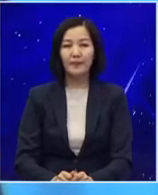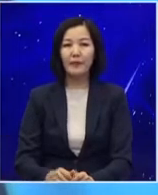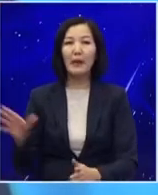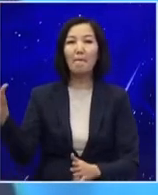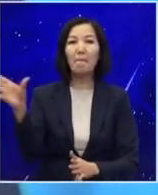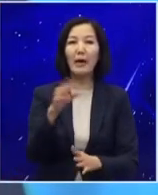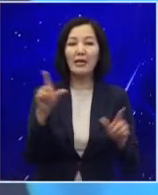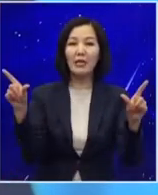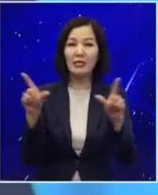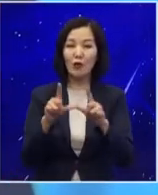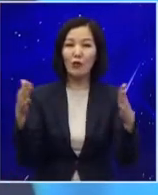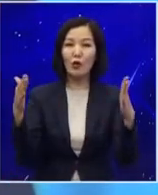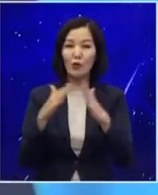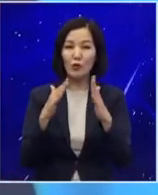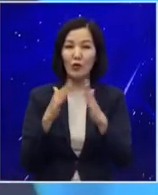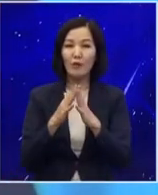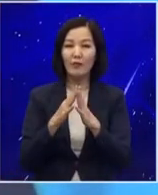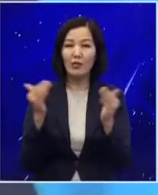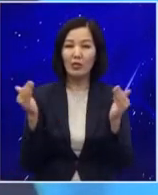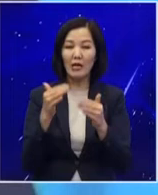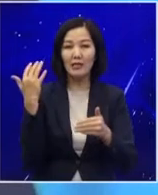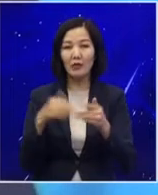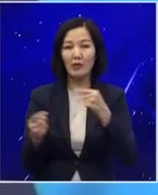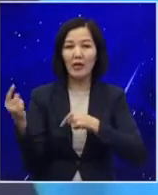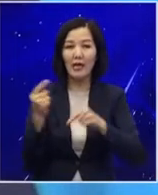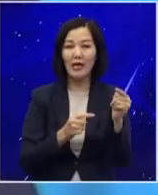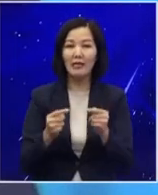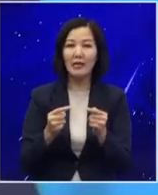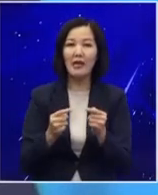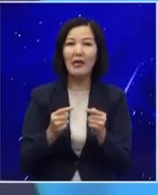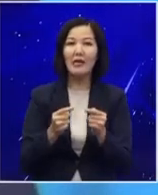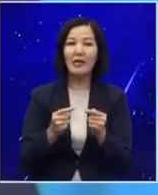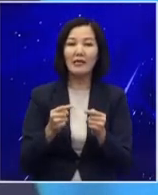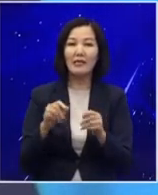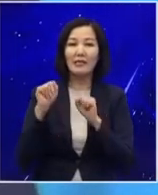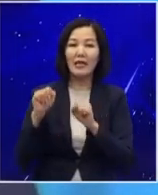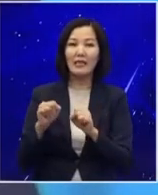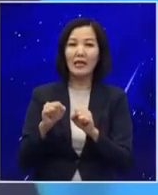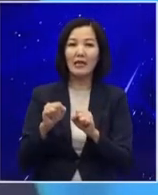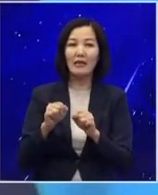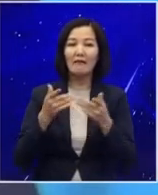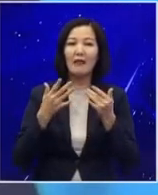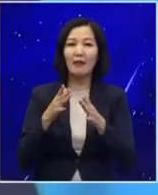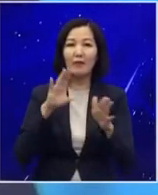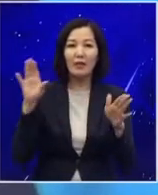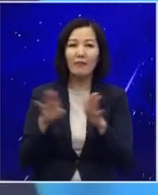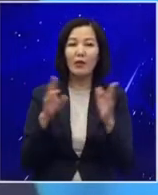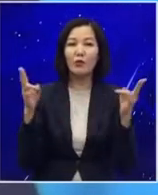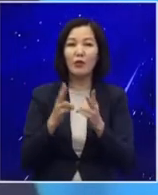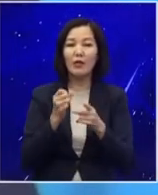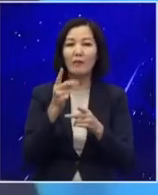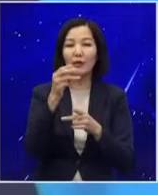Барлық сауда үйлер мен шағын және орта бизнес иелері санитарлық талаптарды сақтауы қажет. Олар бірнеше ай бұрын жұмыстары